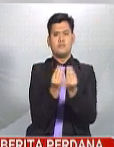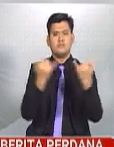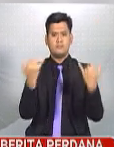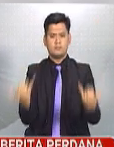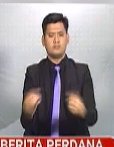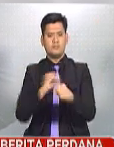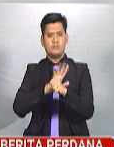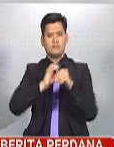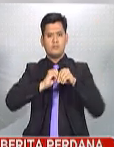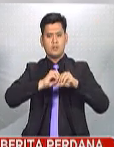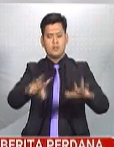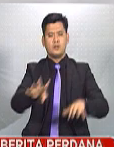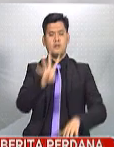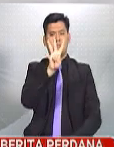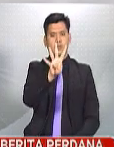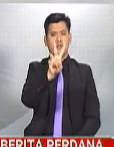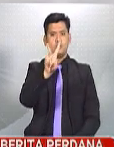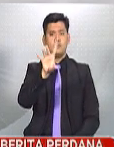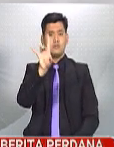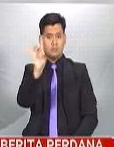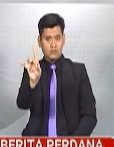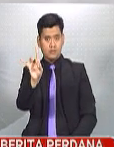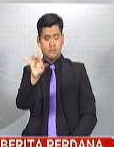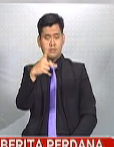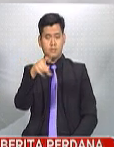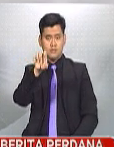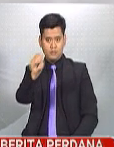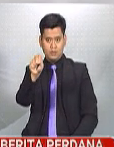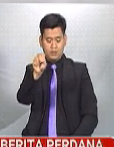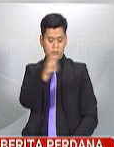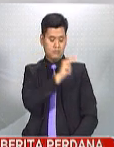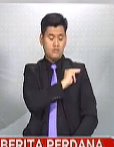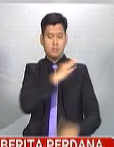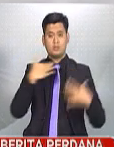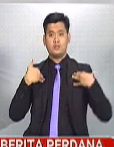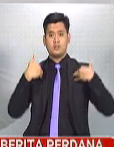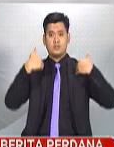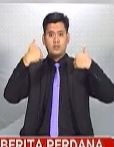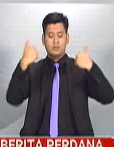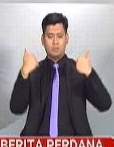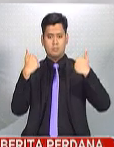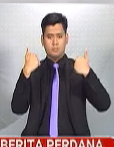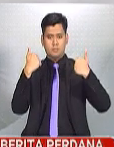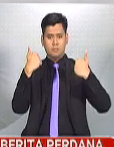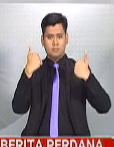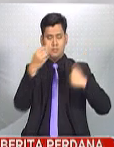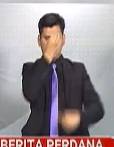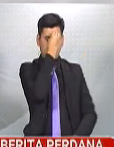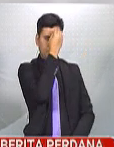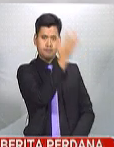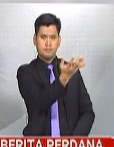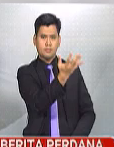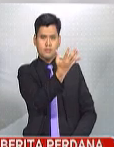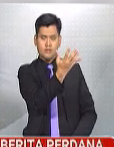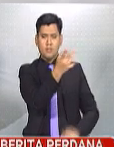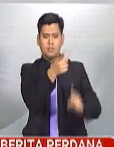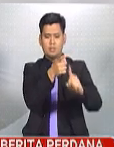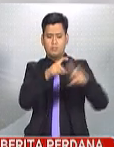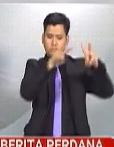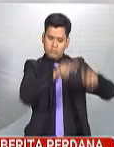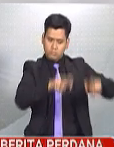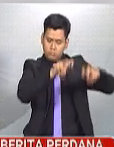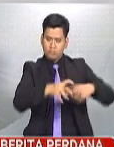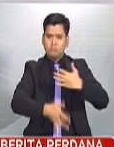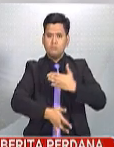kepada 428 kes. Menteri Kesihatan Datuk Seri Dr. Adhan Baba dalam satu kenyataan berkata, berdasarkan